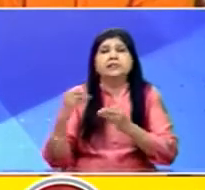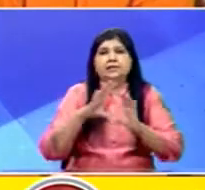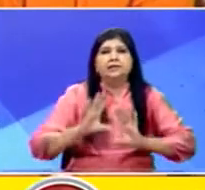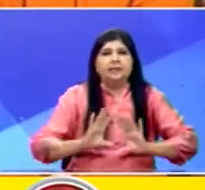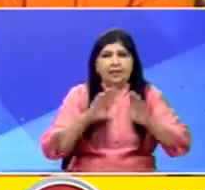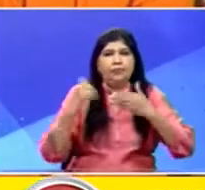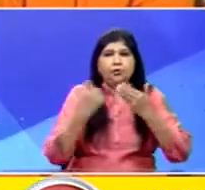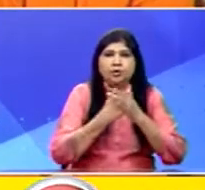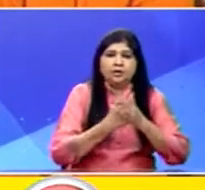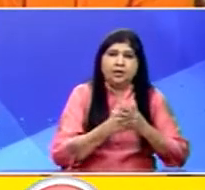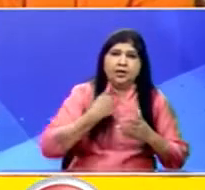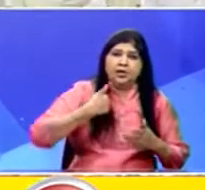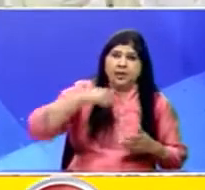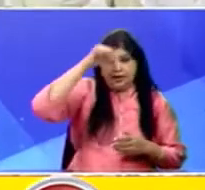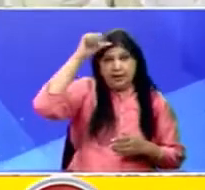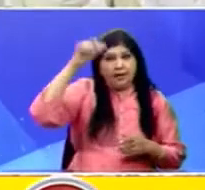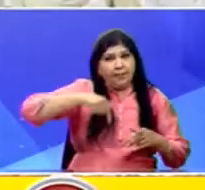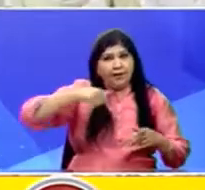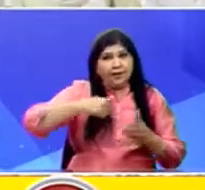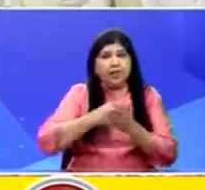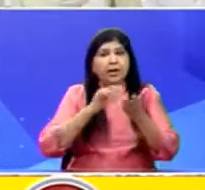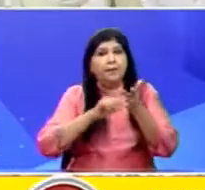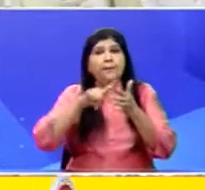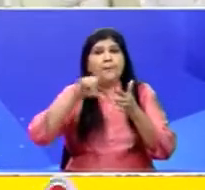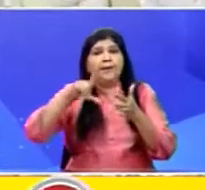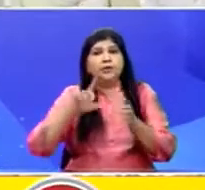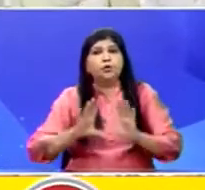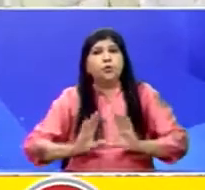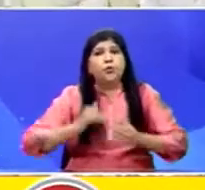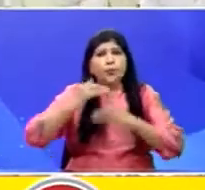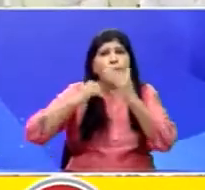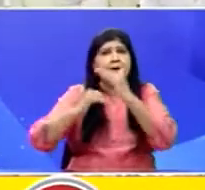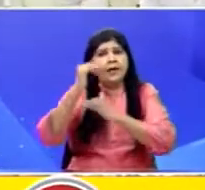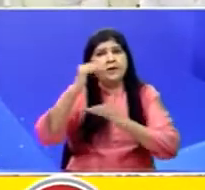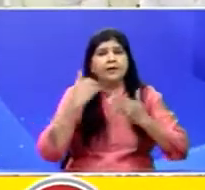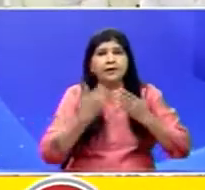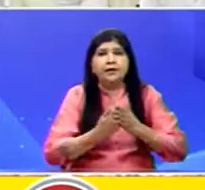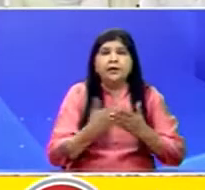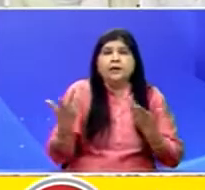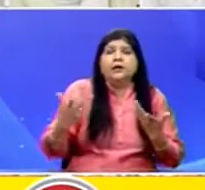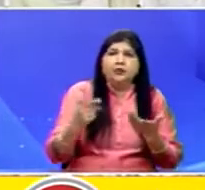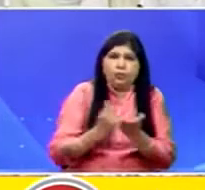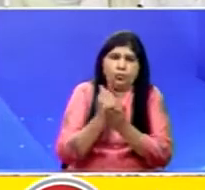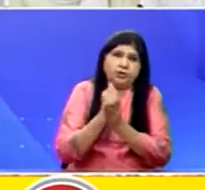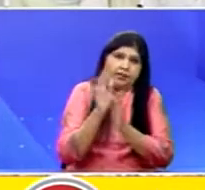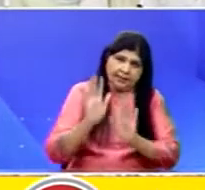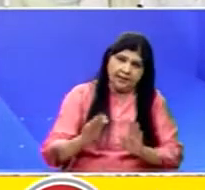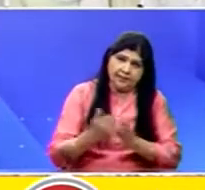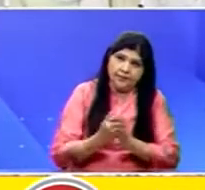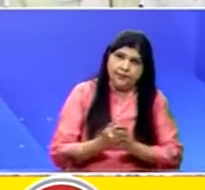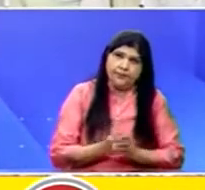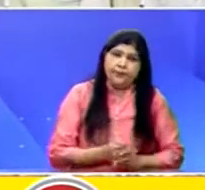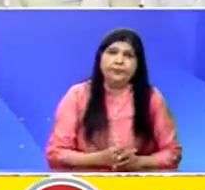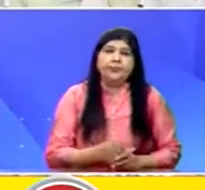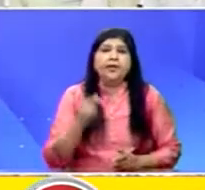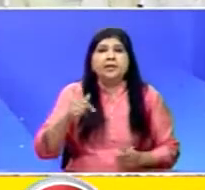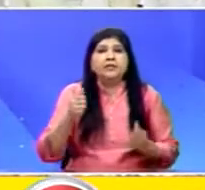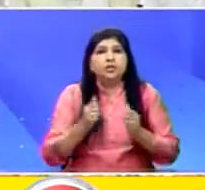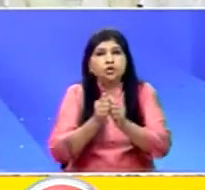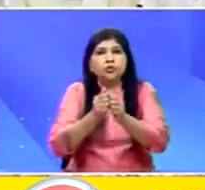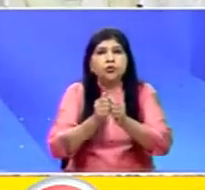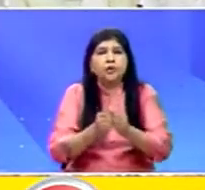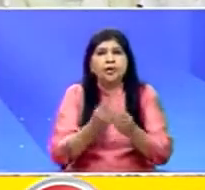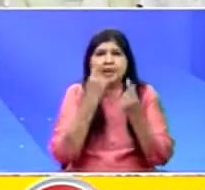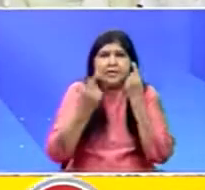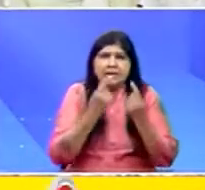हैं। देश में आज मिलेट्स को बढ़ावा देने के लिए काफी कुछ किया जा रहा है। इससे जुड़ी